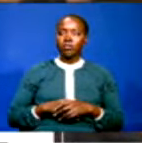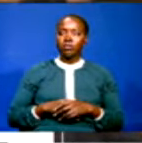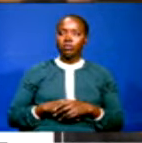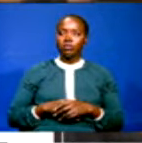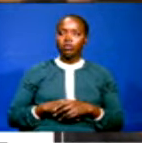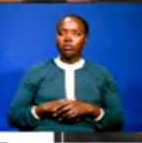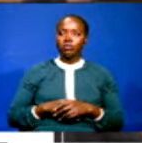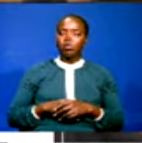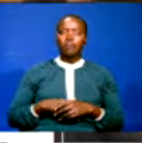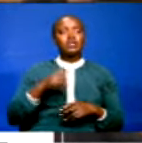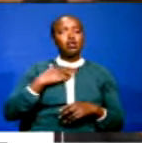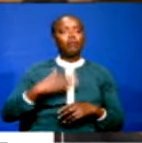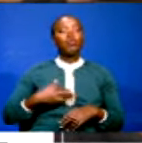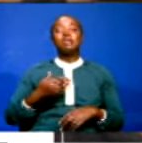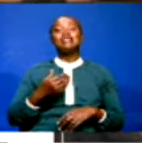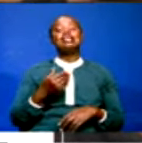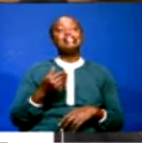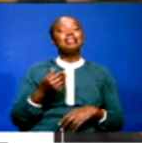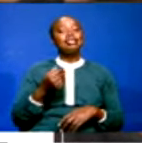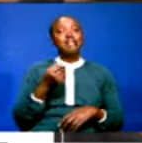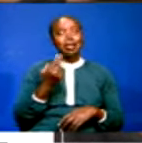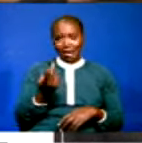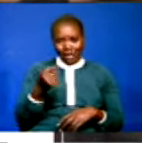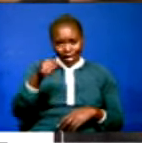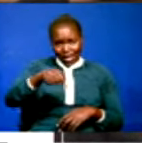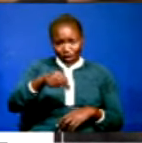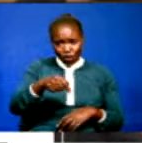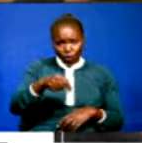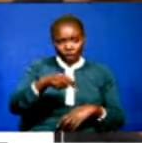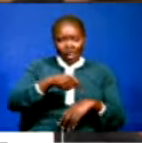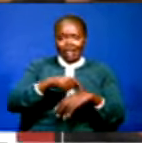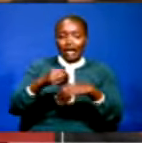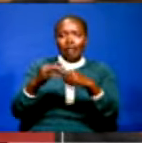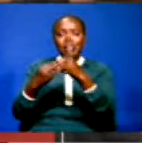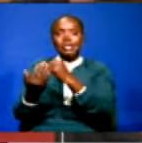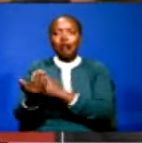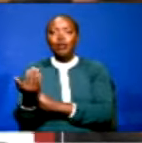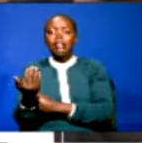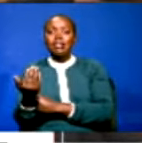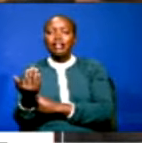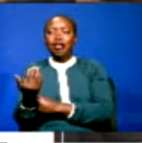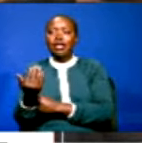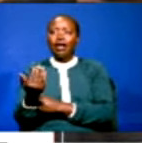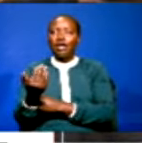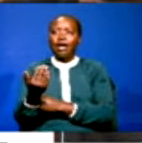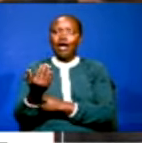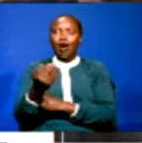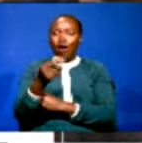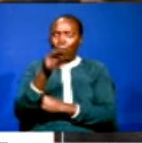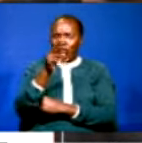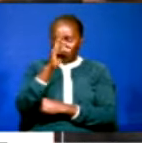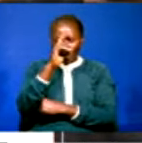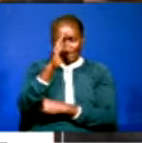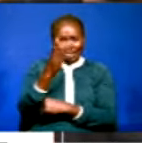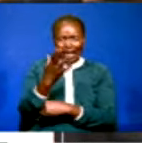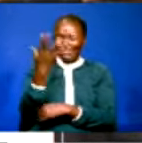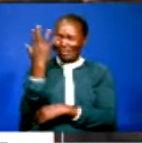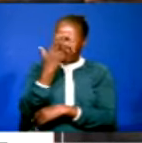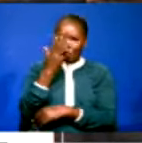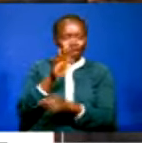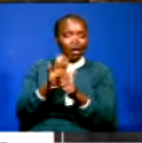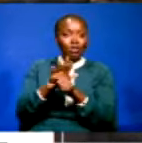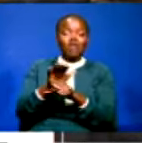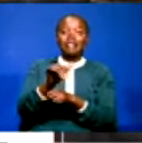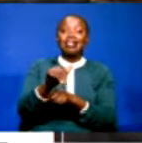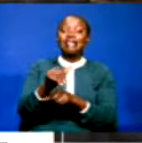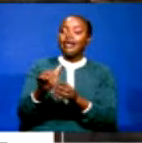Maiti leo ilipatikana saa 2. Tumeshindwa single person officer kwenda pale. It is very shameful that